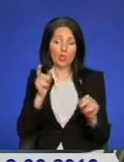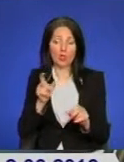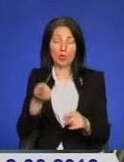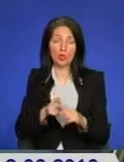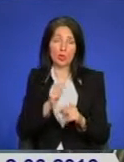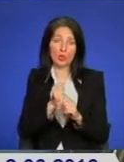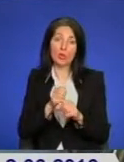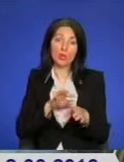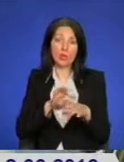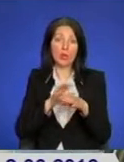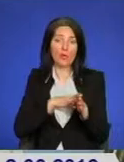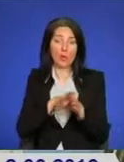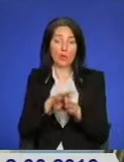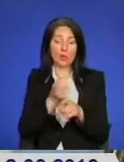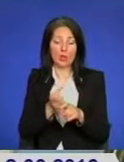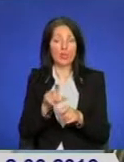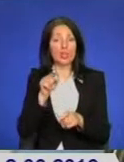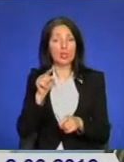робота є проведеною. Більше того,